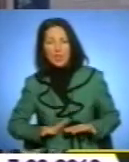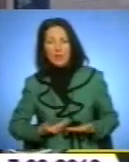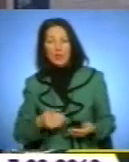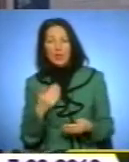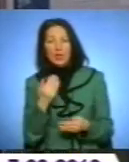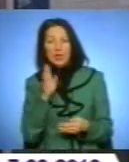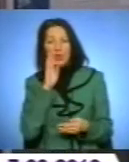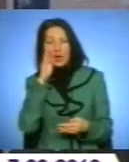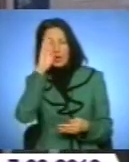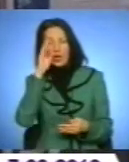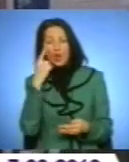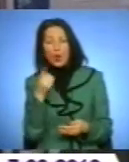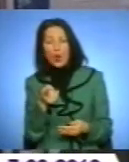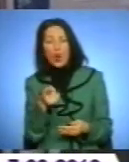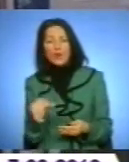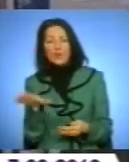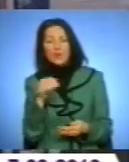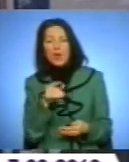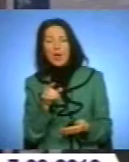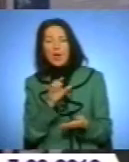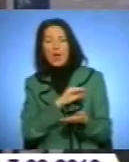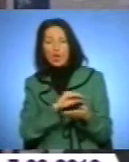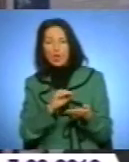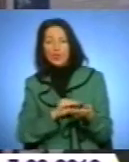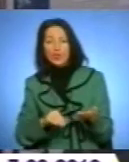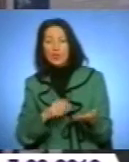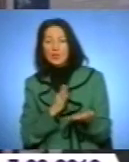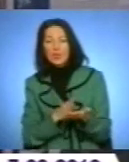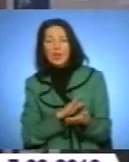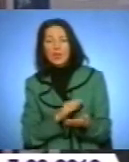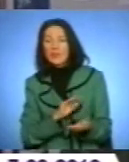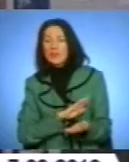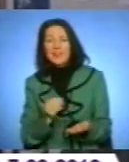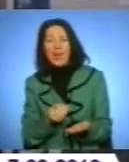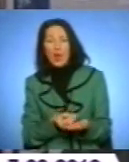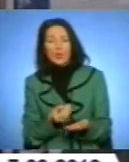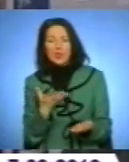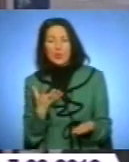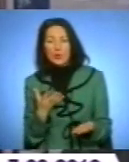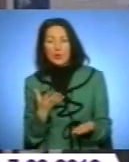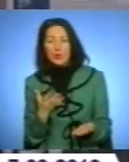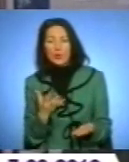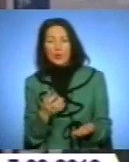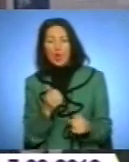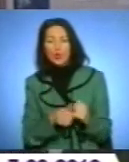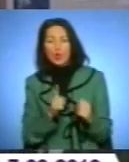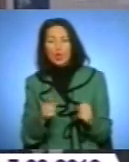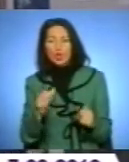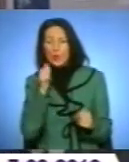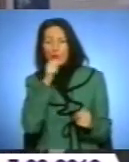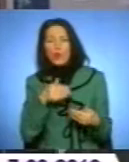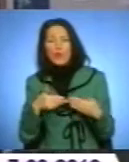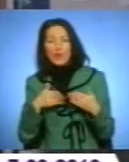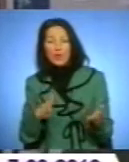його вся творчість, вона є непереціненною, тому що тільки з кожним роком ми відкриваємо